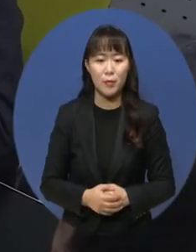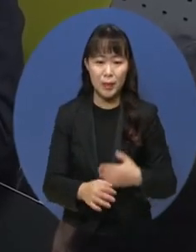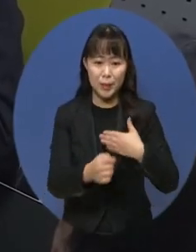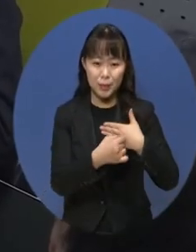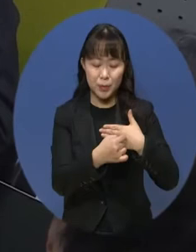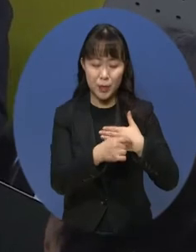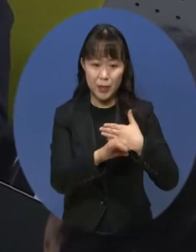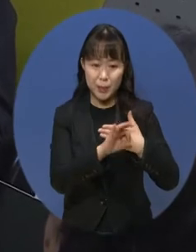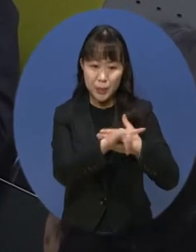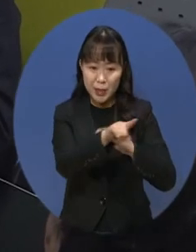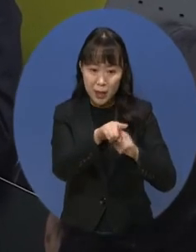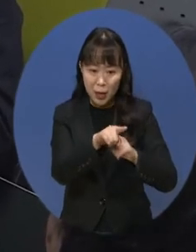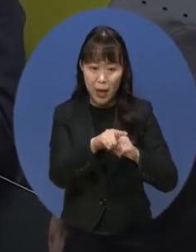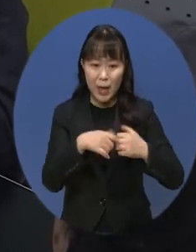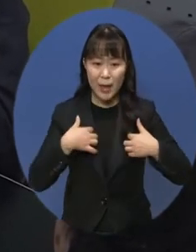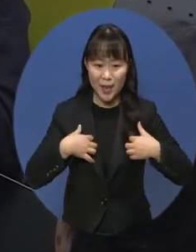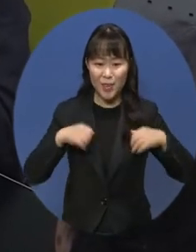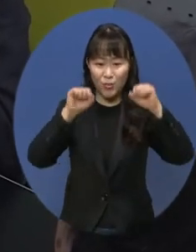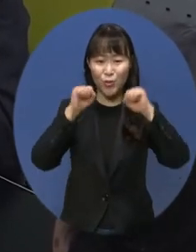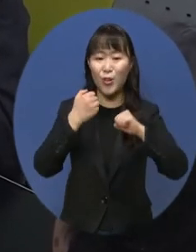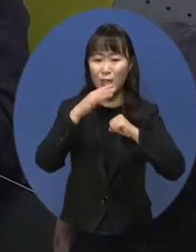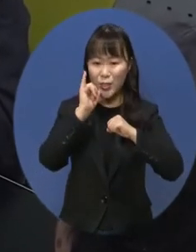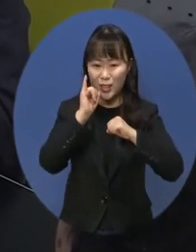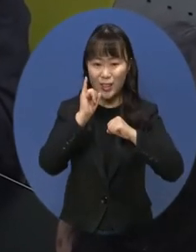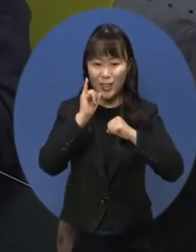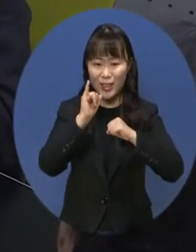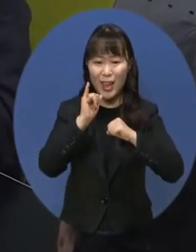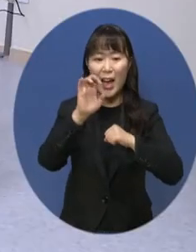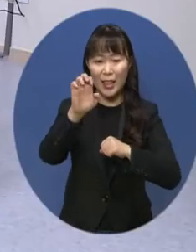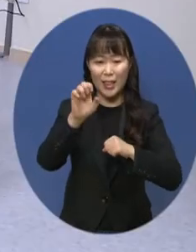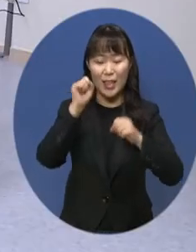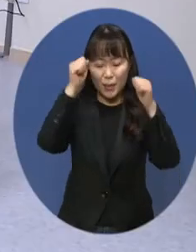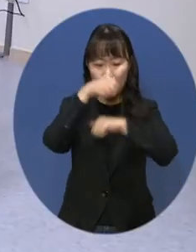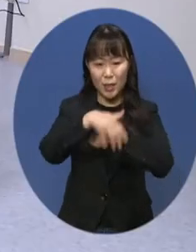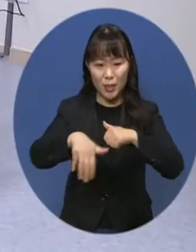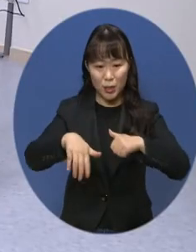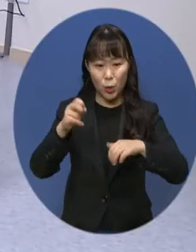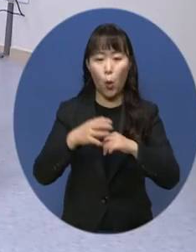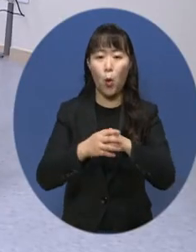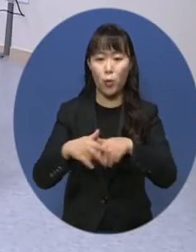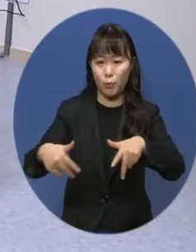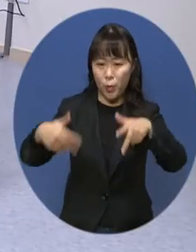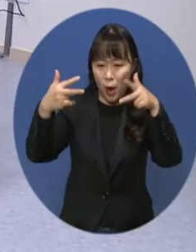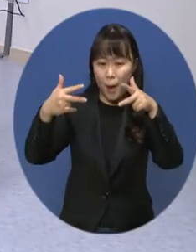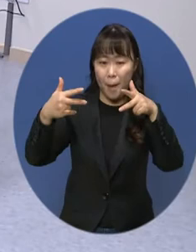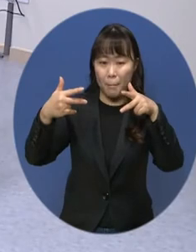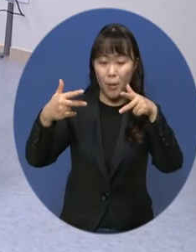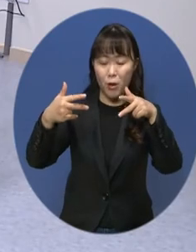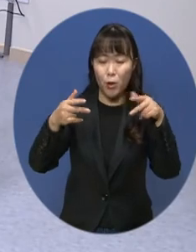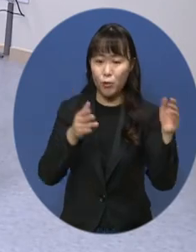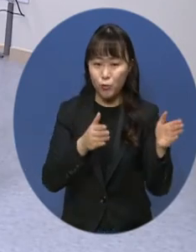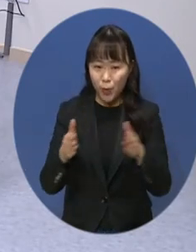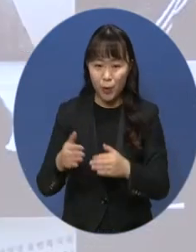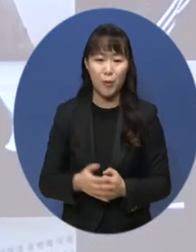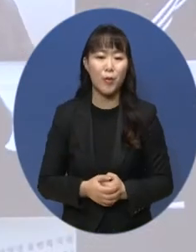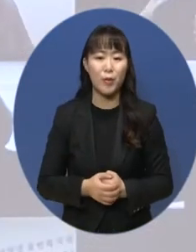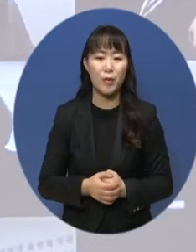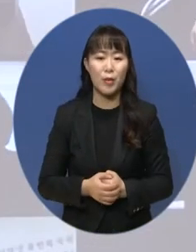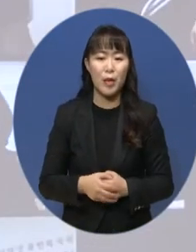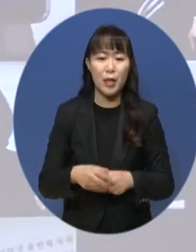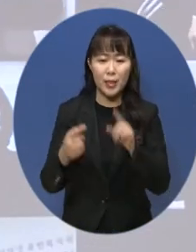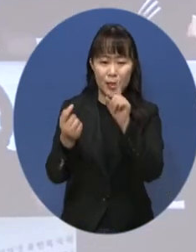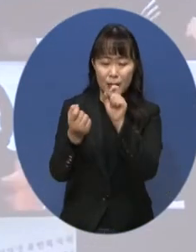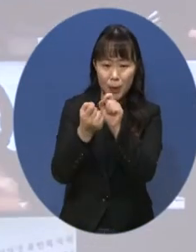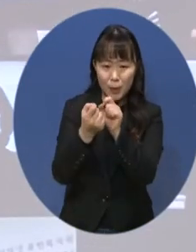가상공간에서 게임과 운동을 즐길 수 있는 e스포츠 교실과 비대면 영상 송출 시스템을 구축하는 등